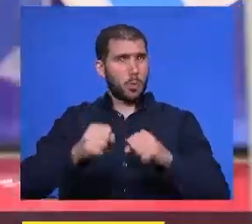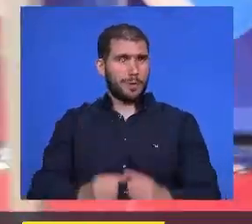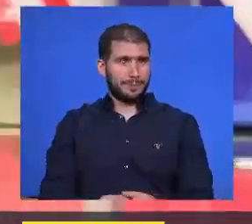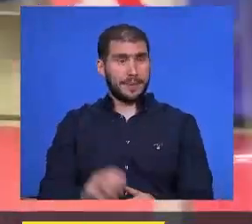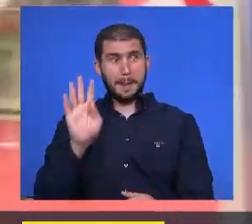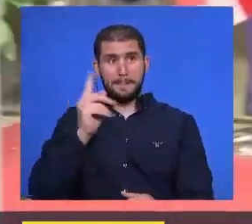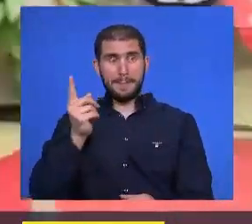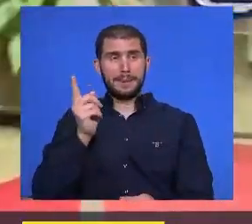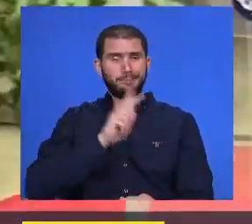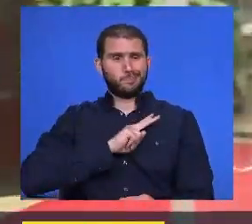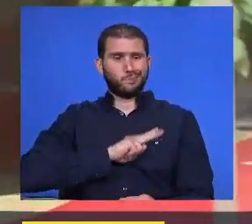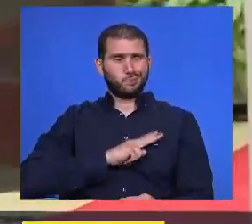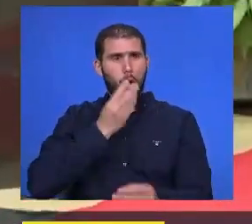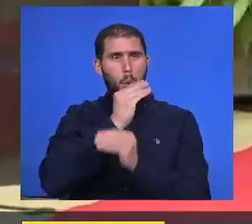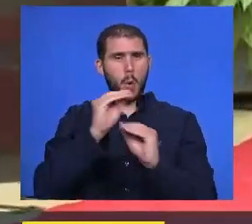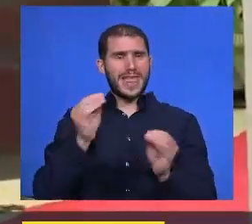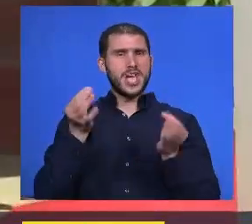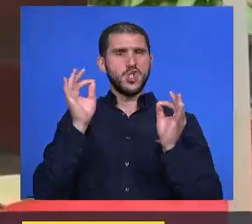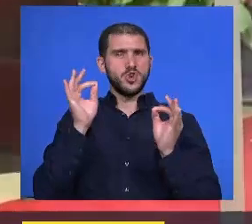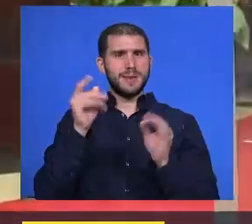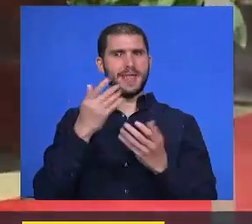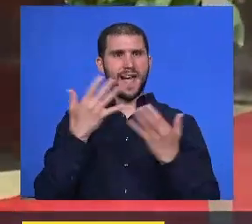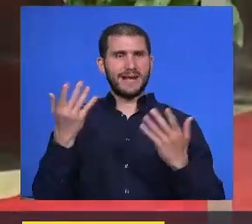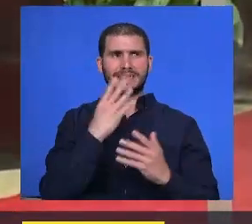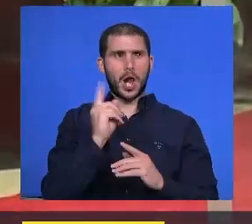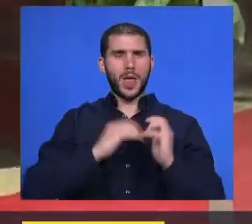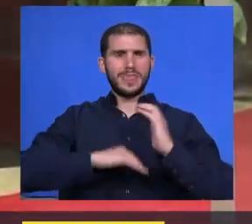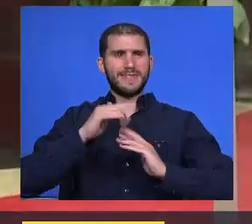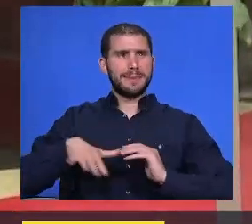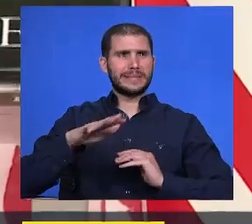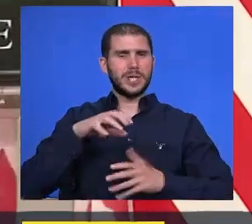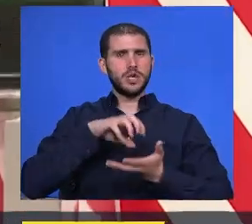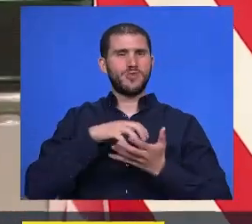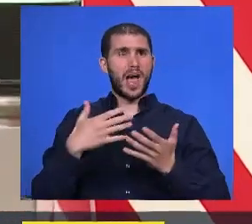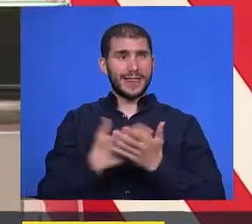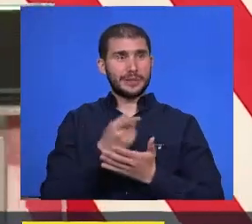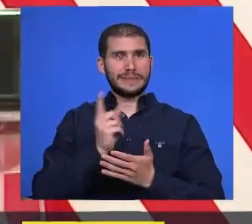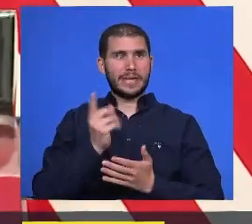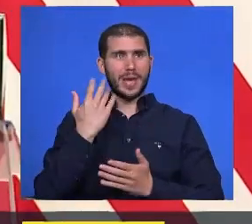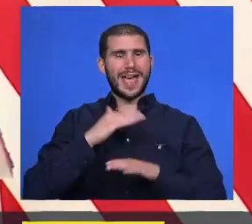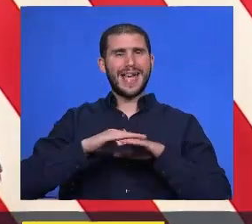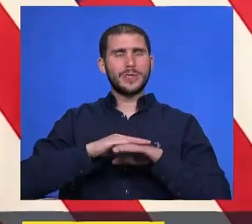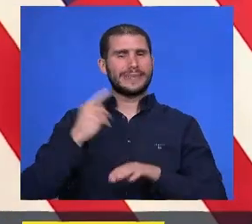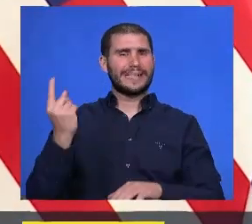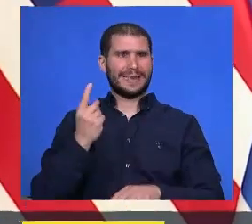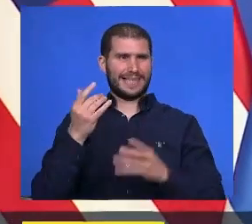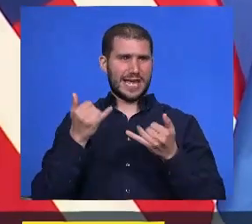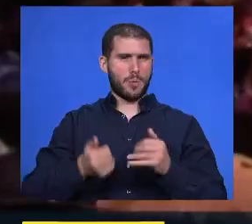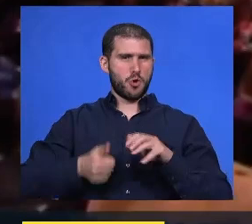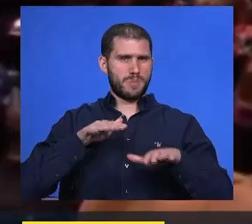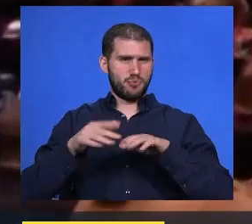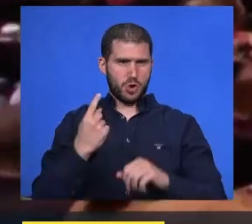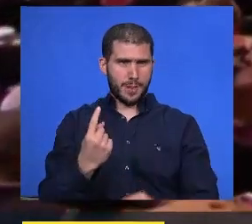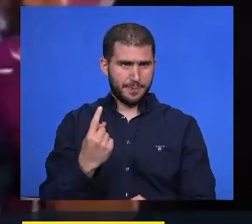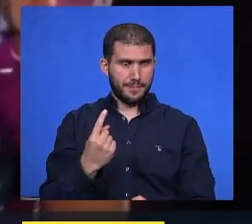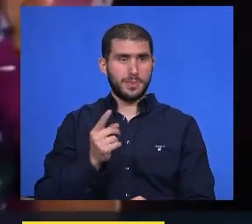נתניהו נאלץ להוציא הודעת הבהרה רשמית כי ישראל לא תבנה באזור יישובים חדשים, וזאת לא הייתה ההתנצלות היחידה של ראש הממשלה היום.